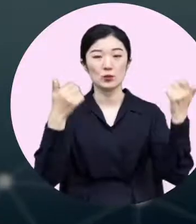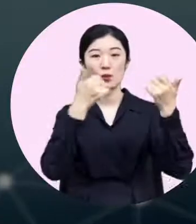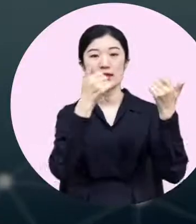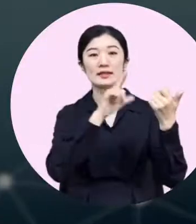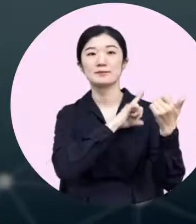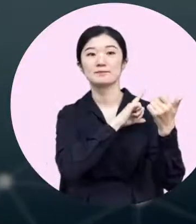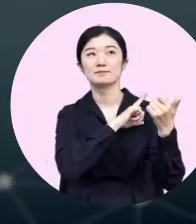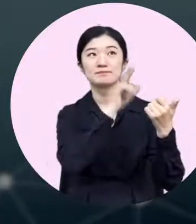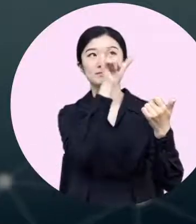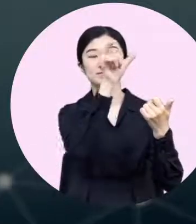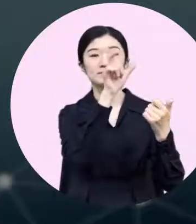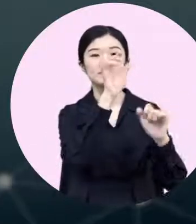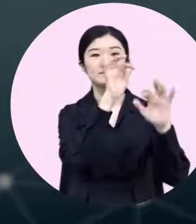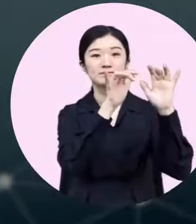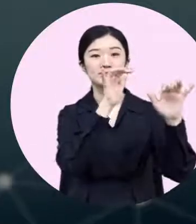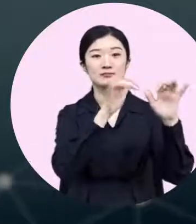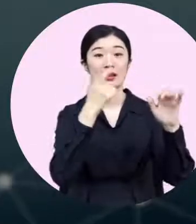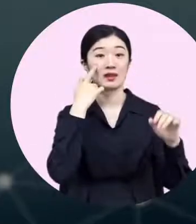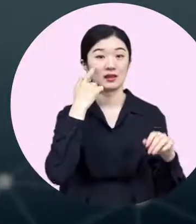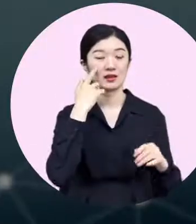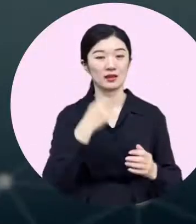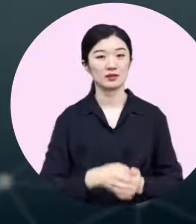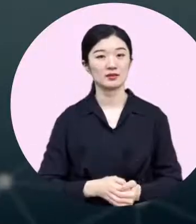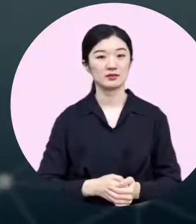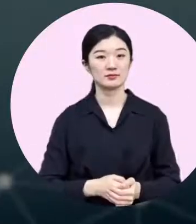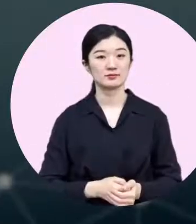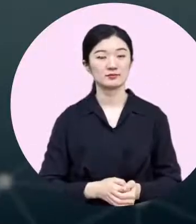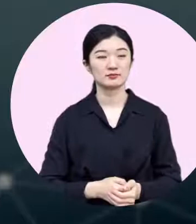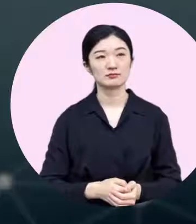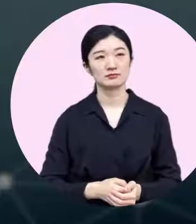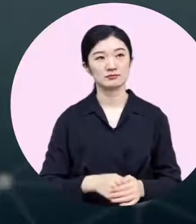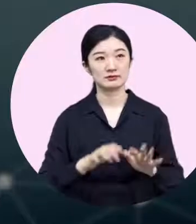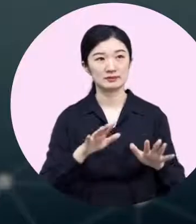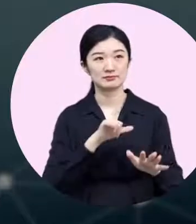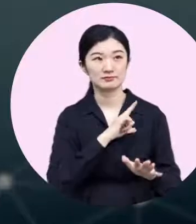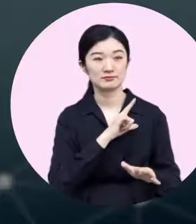여기다 적으시면 돼요. 그럼 여기다가 줌